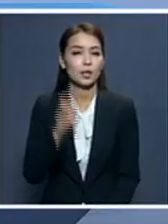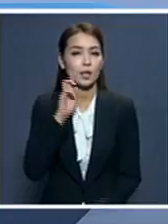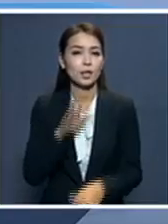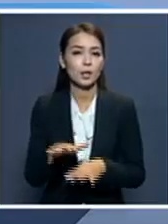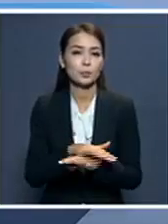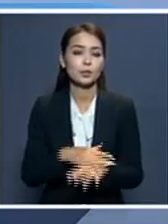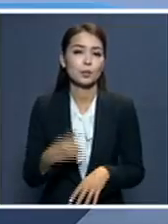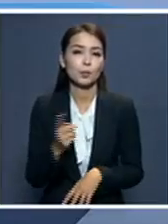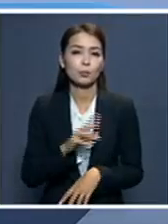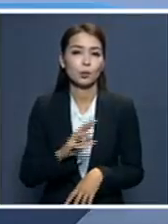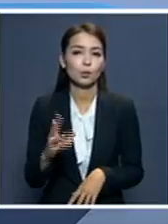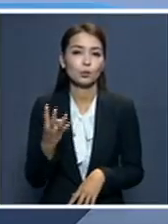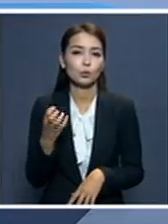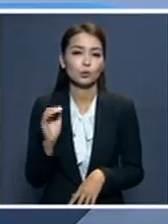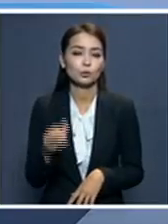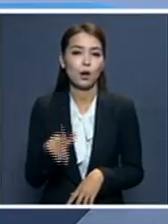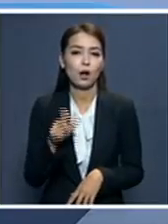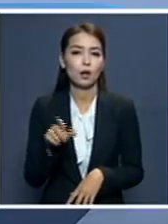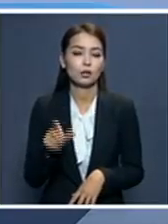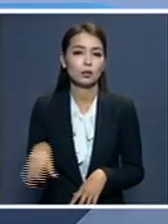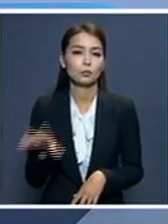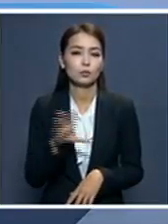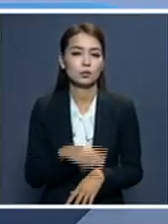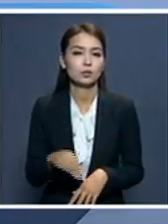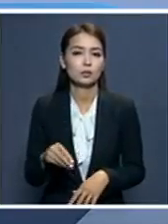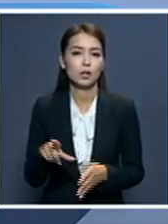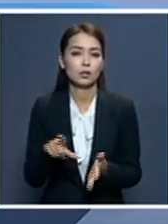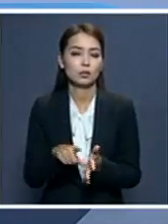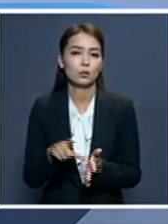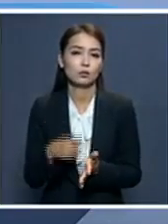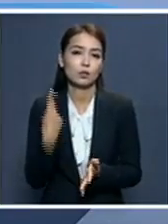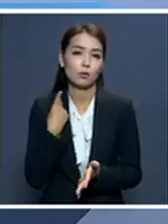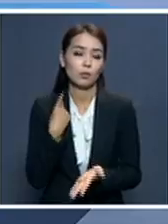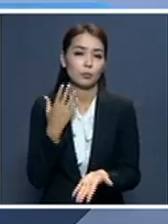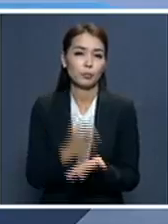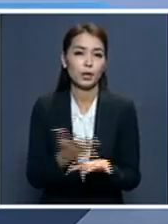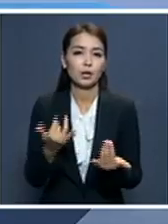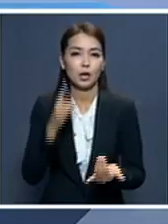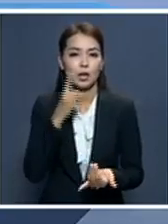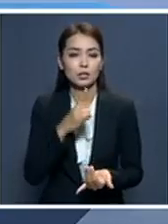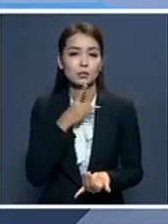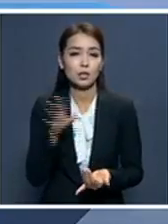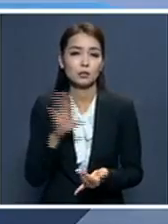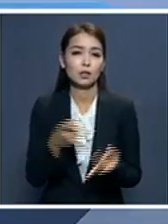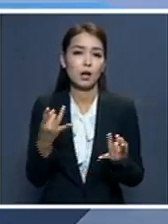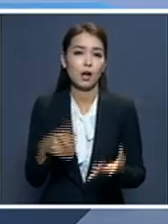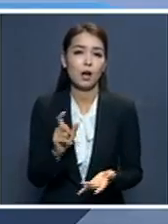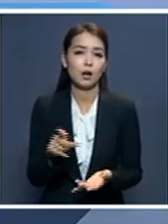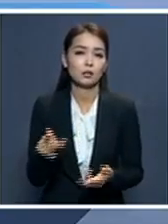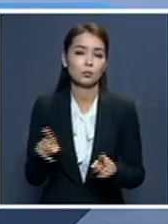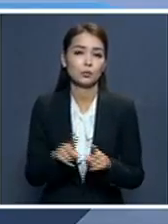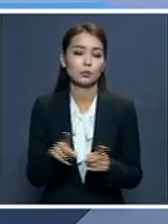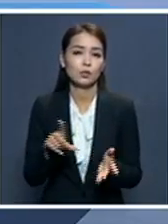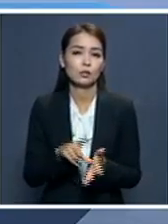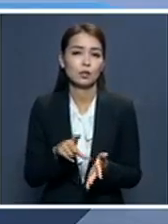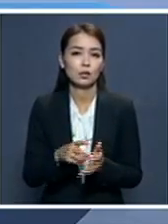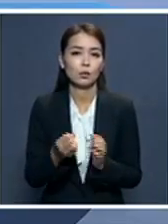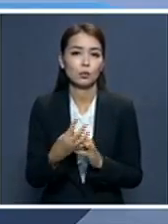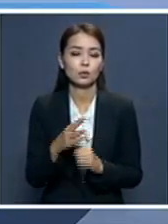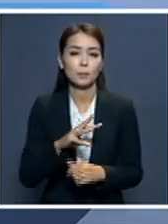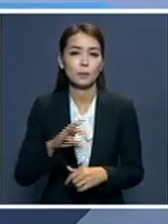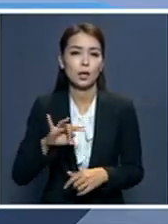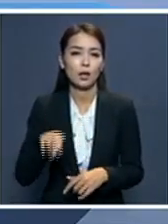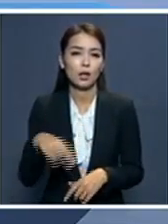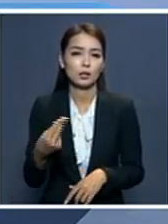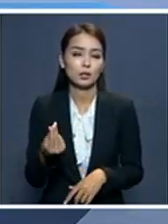Елімізде 1 миллион 400 мың адамның мойнында салық берешегі бар. Қазақстанның қарапайым азаматтары салық органдарына 14 миллиард теңге